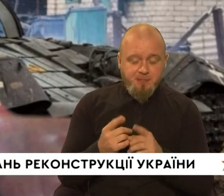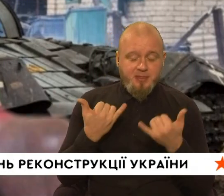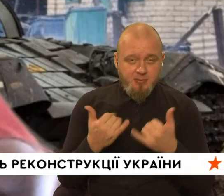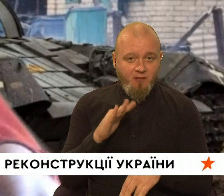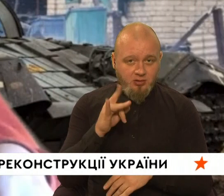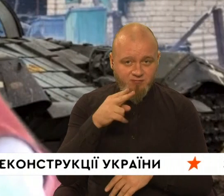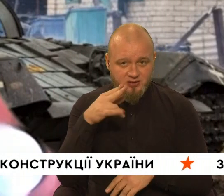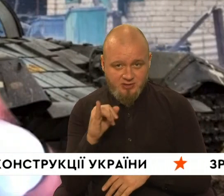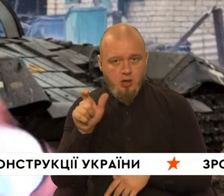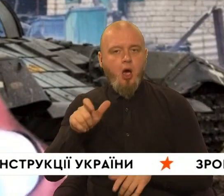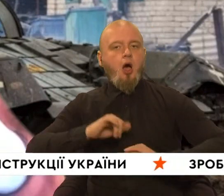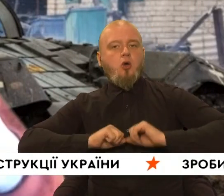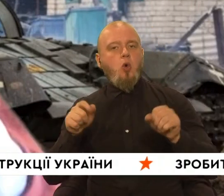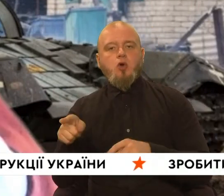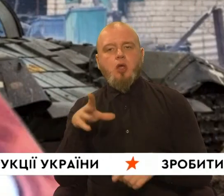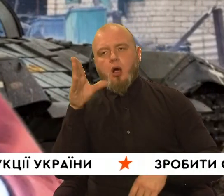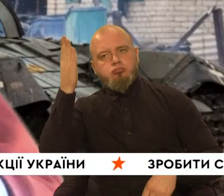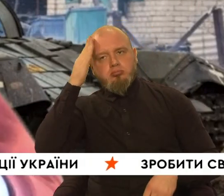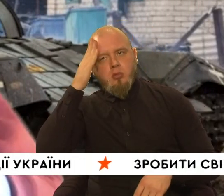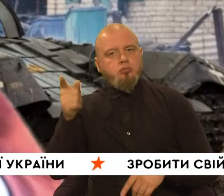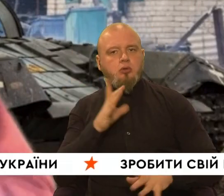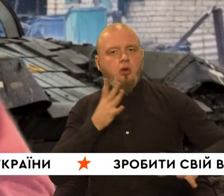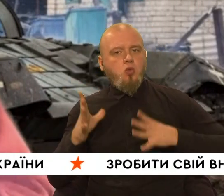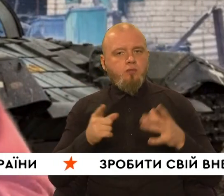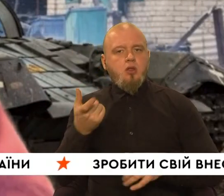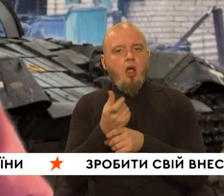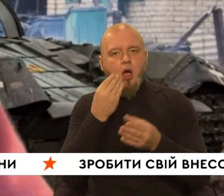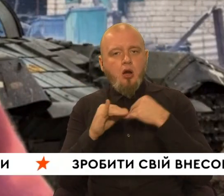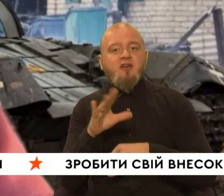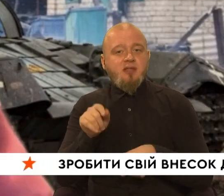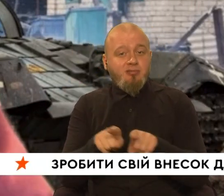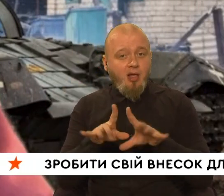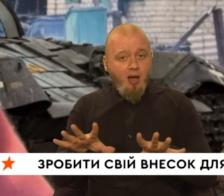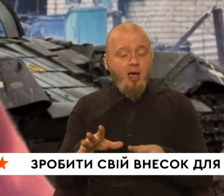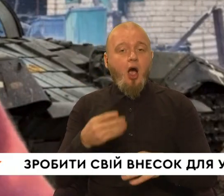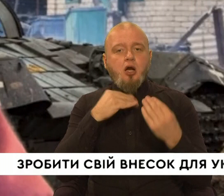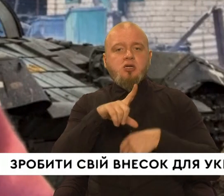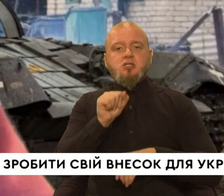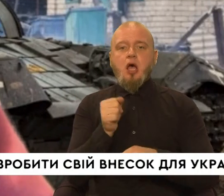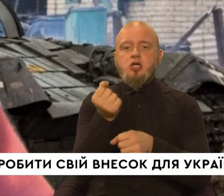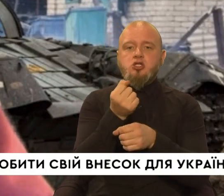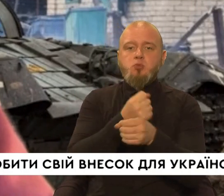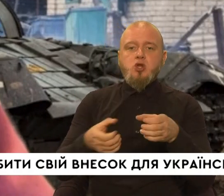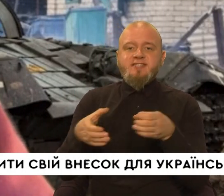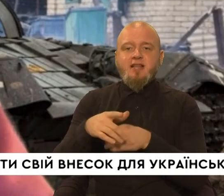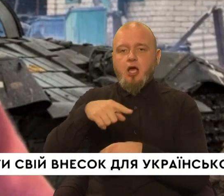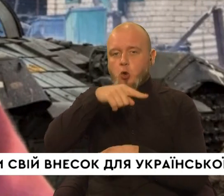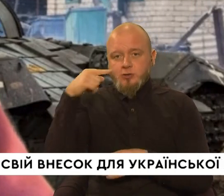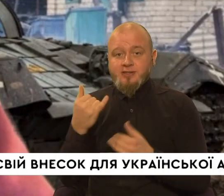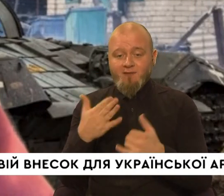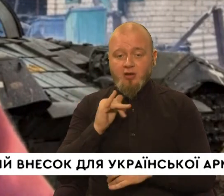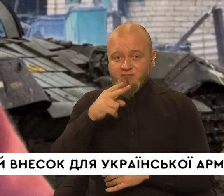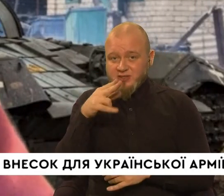Тепер вагнерівці герої. Вони здібні, вони треновані, вони найкращі і все таке. Кращі за Збройні Сили Росії. І зараз